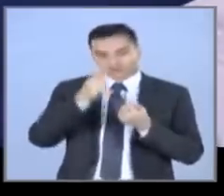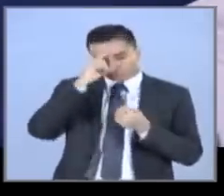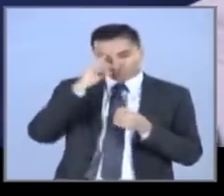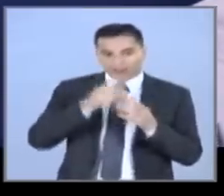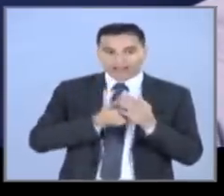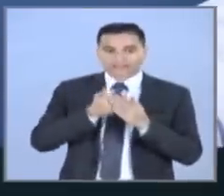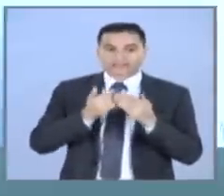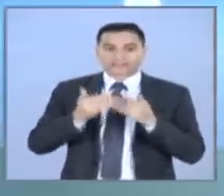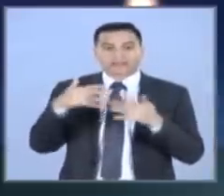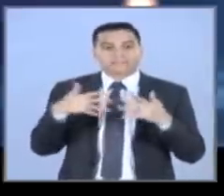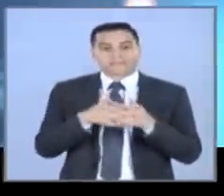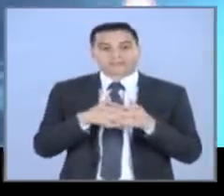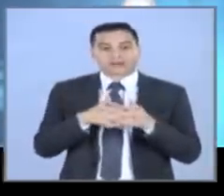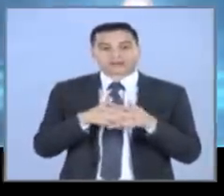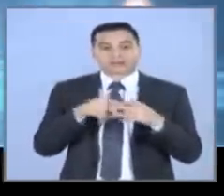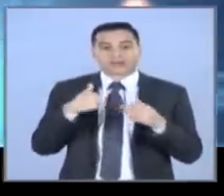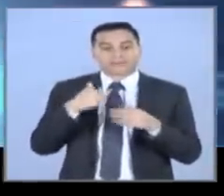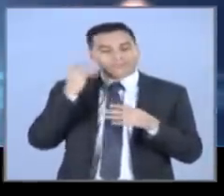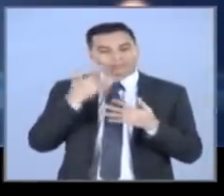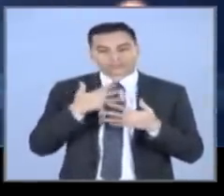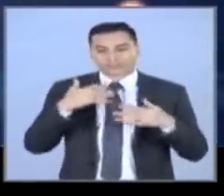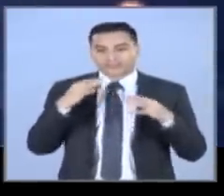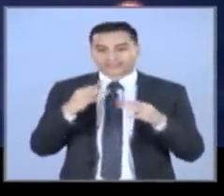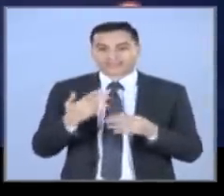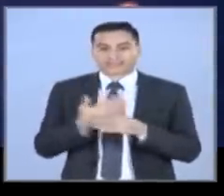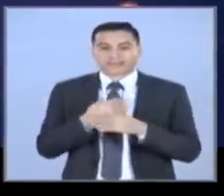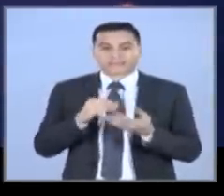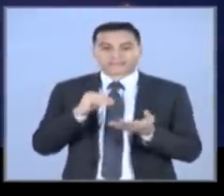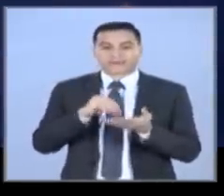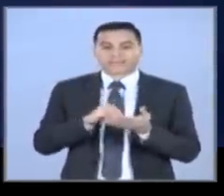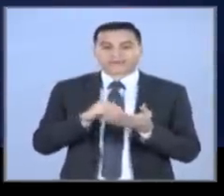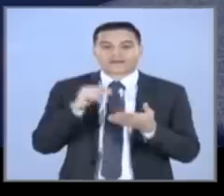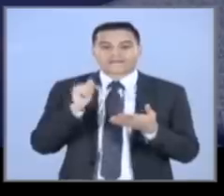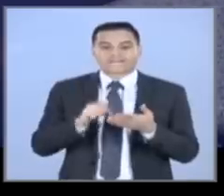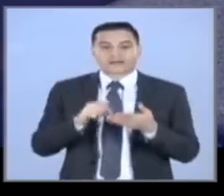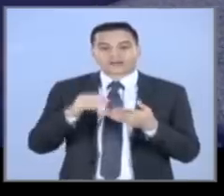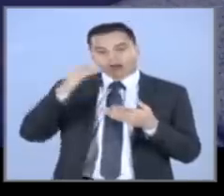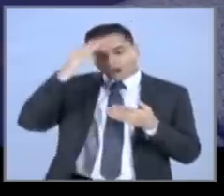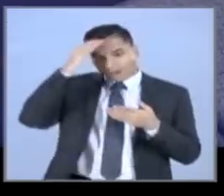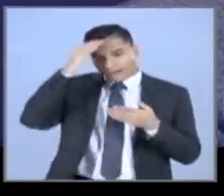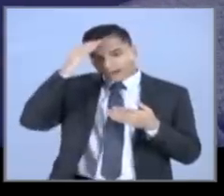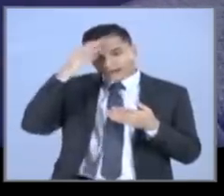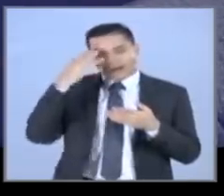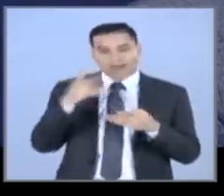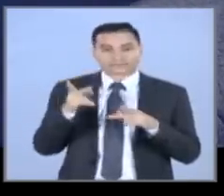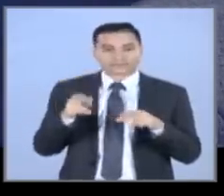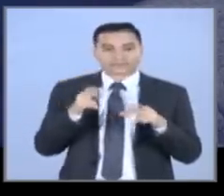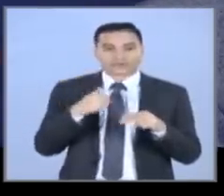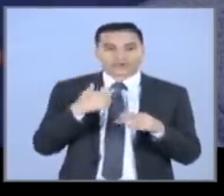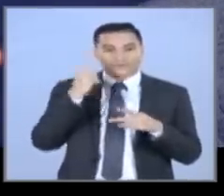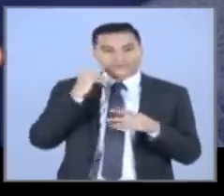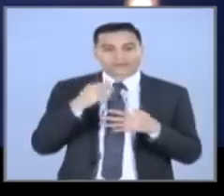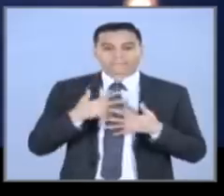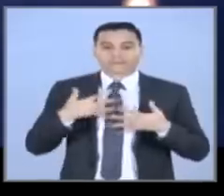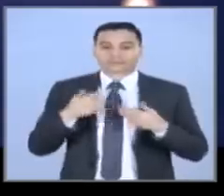ممكنه من السيزون ده باذن الله. سعداء جدا بالاشتراك في موسم العباقره الخامس والاسعد ان احنا كل اجابه صحيحه